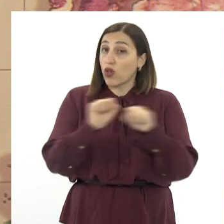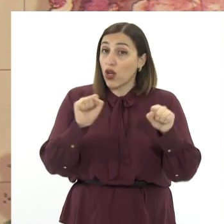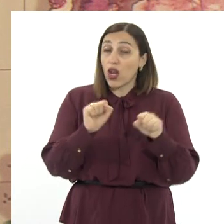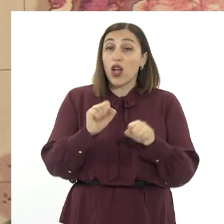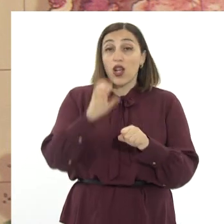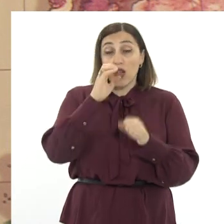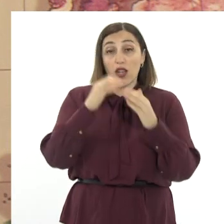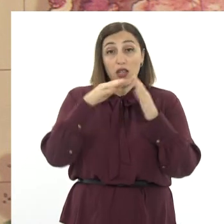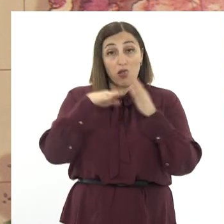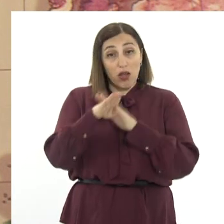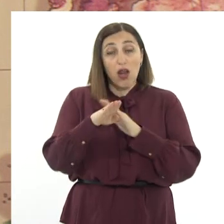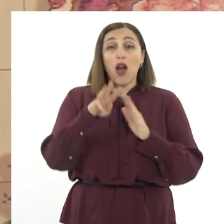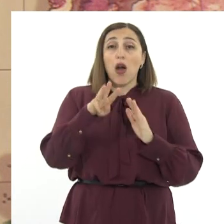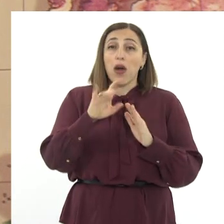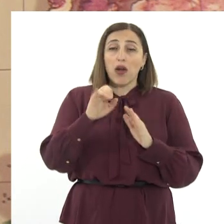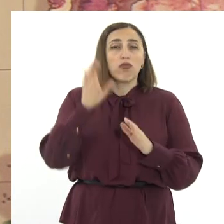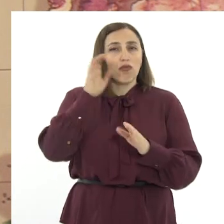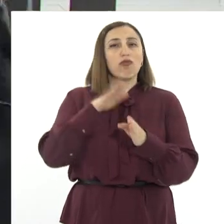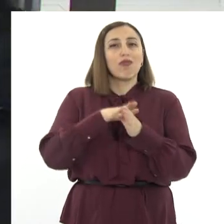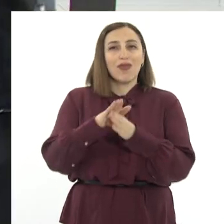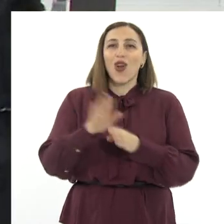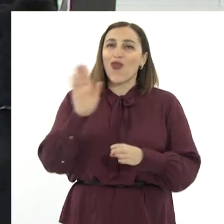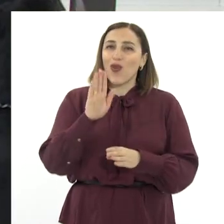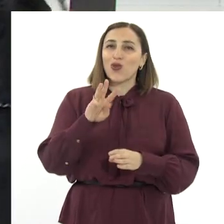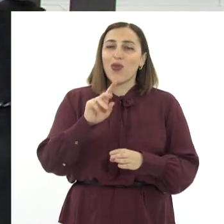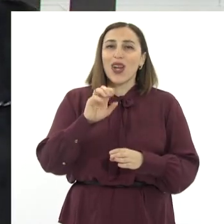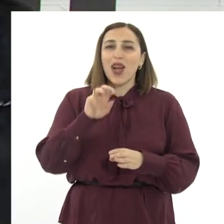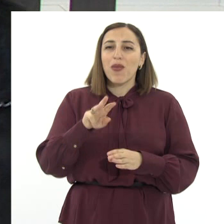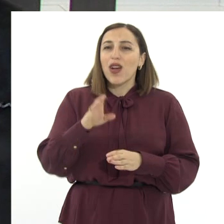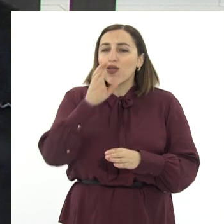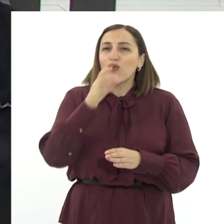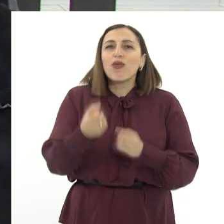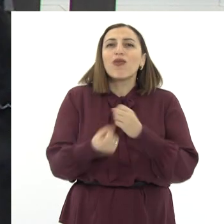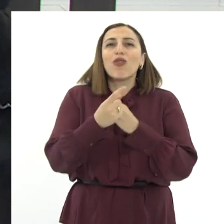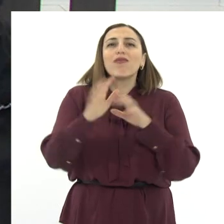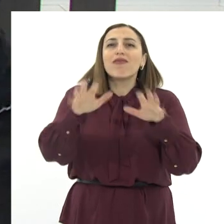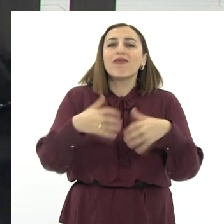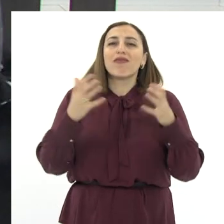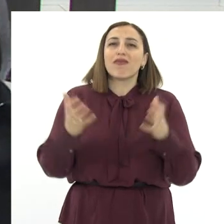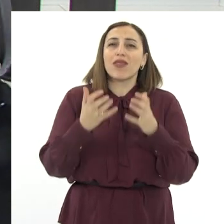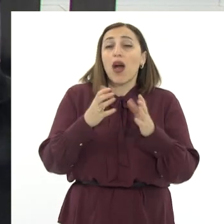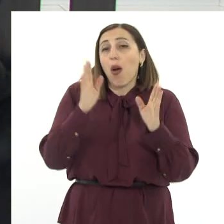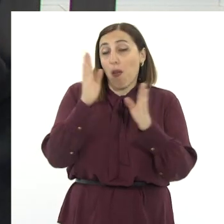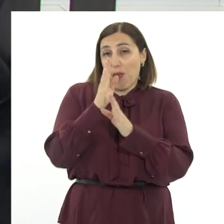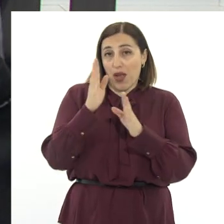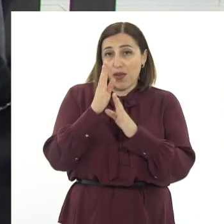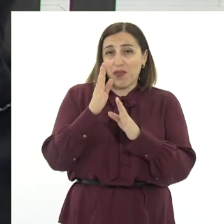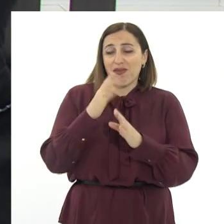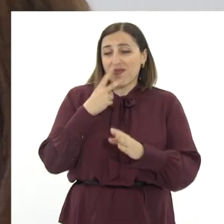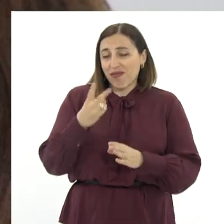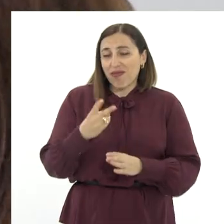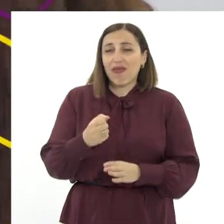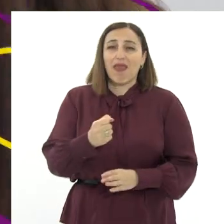տալիս Մարտին դուրս գալ, Մարիամն այդպես էլ վարվում է։ Ողջույն Մարիամ։ Մարտին ինչպես հայտնվեց քո կյանքում։ Շատ պատահական,